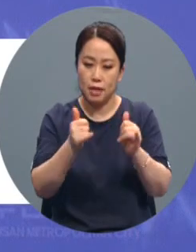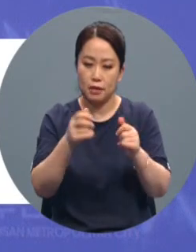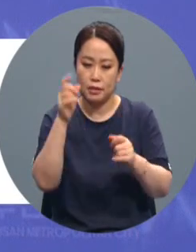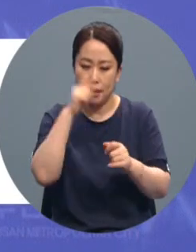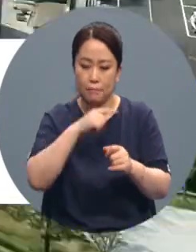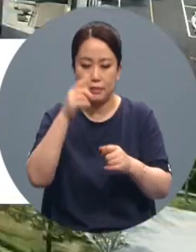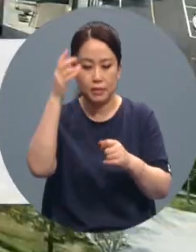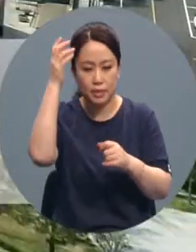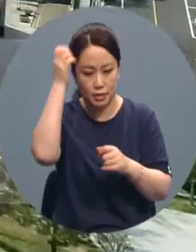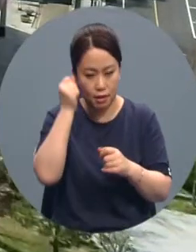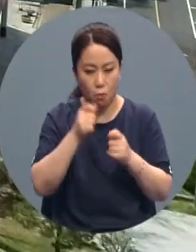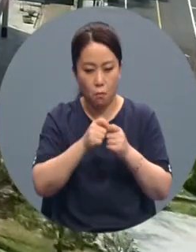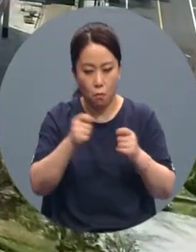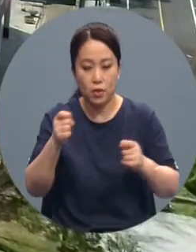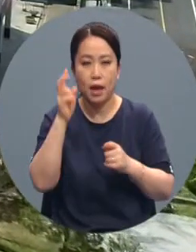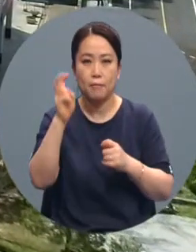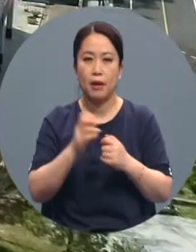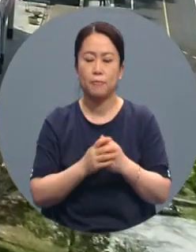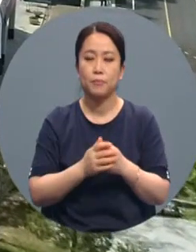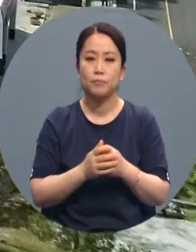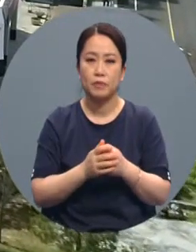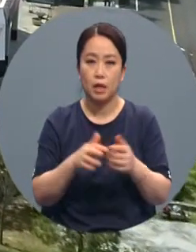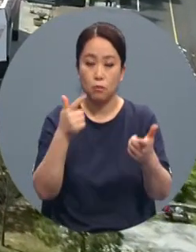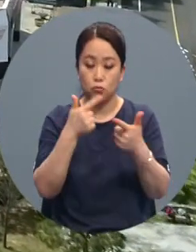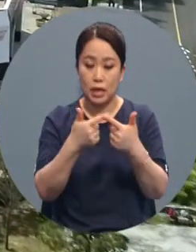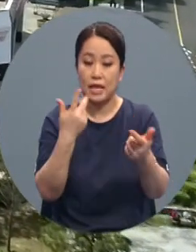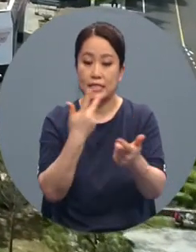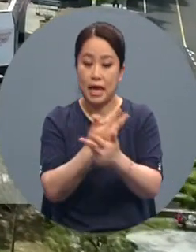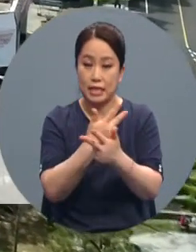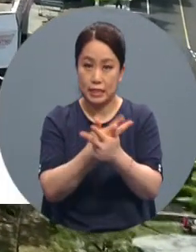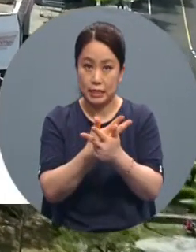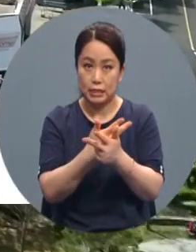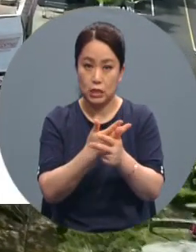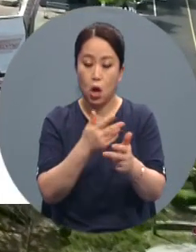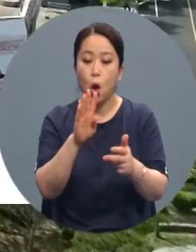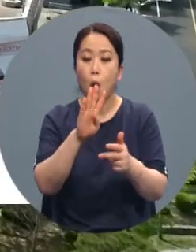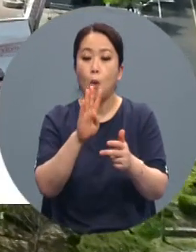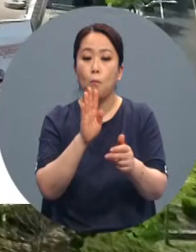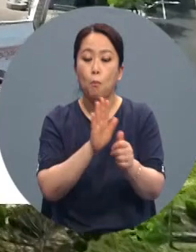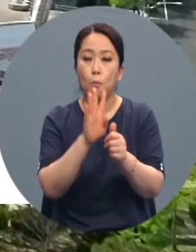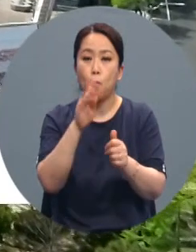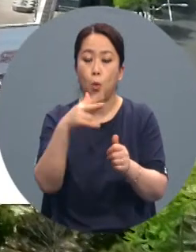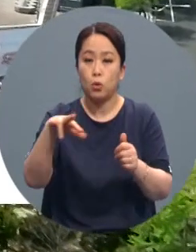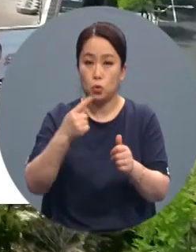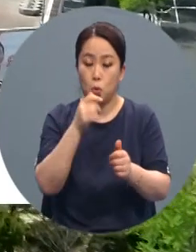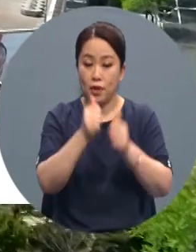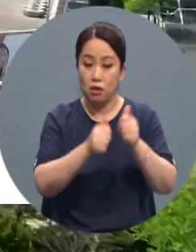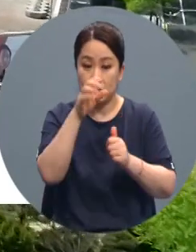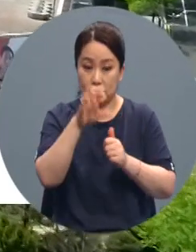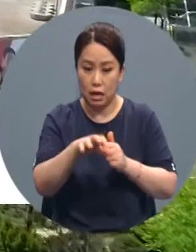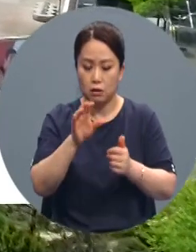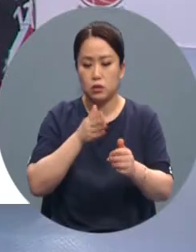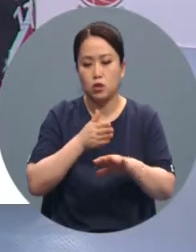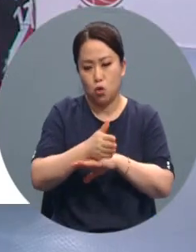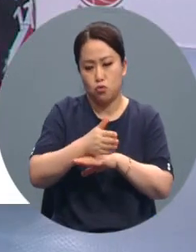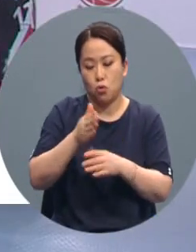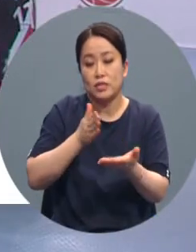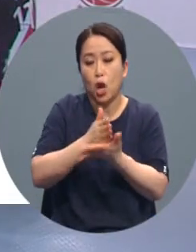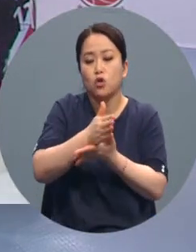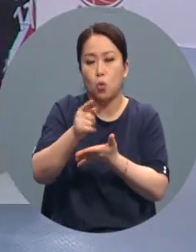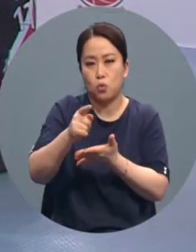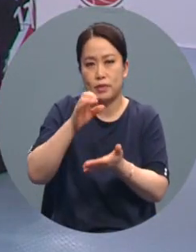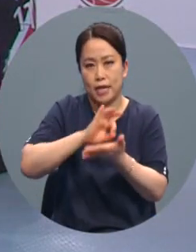남을 것입니다. 부산시는 사직 보조 경기장을 전용 훈련장으로 사용하게 해달라고 한 구단 측 요구도